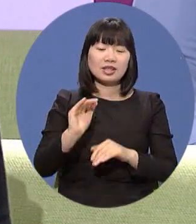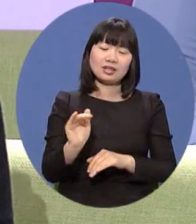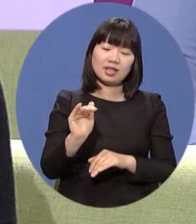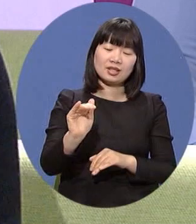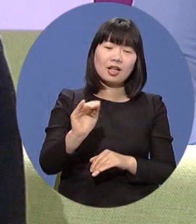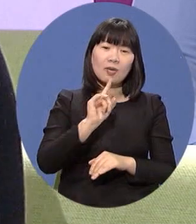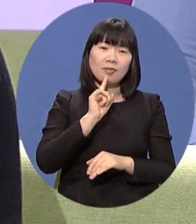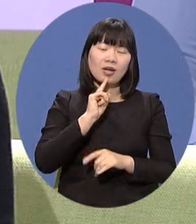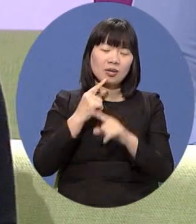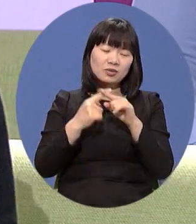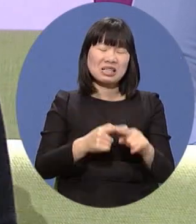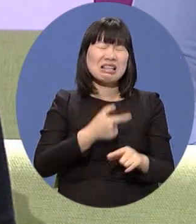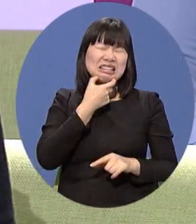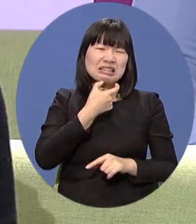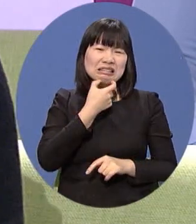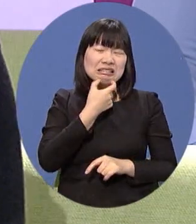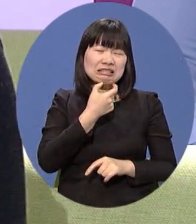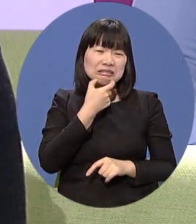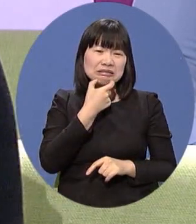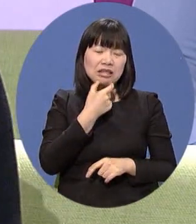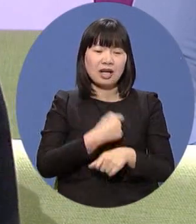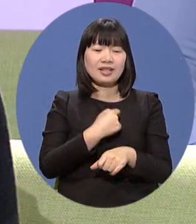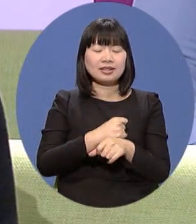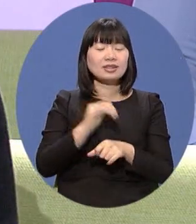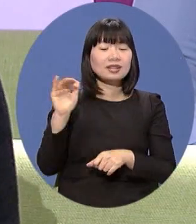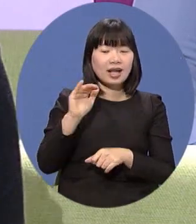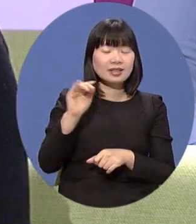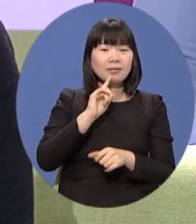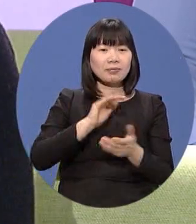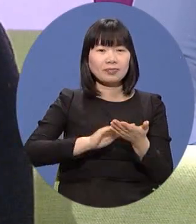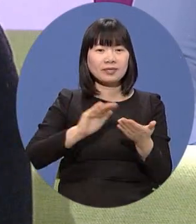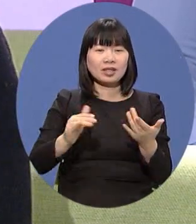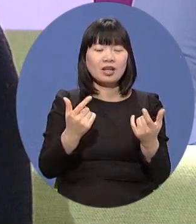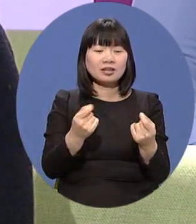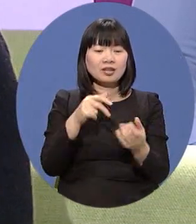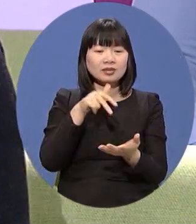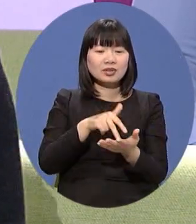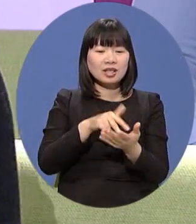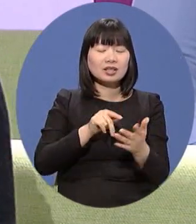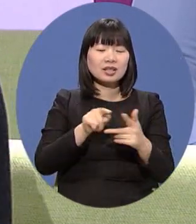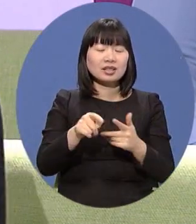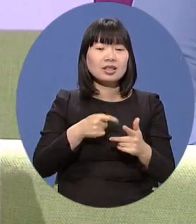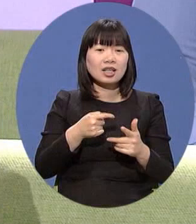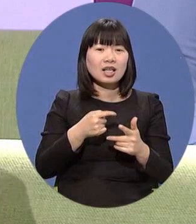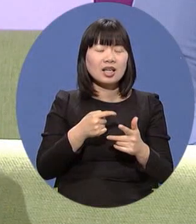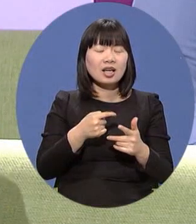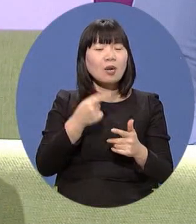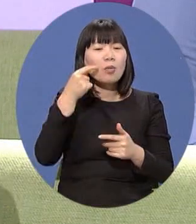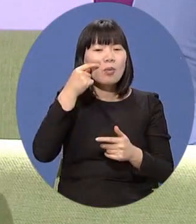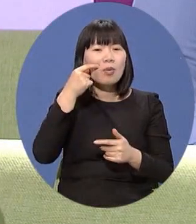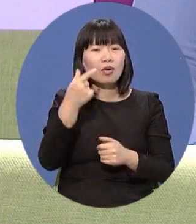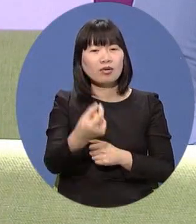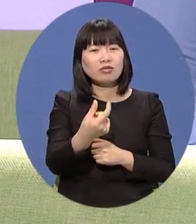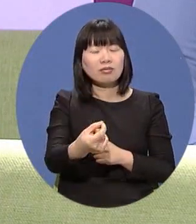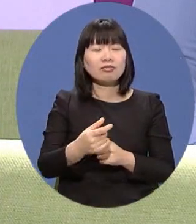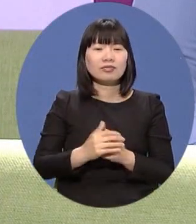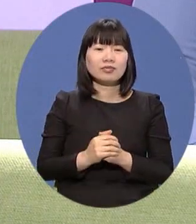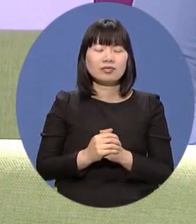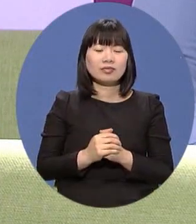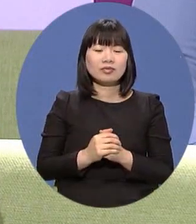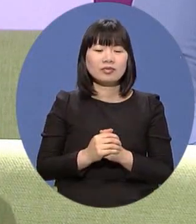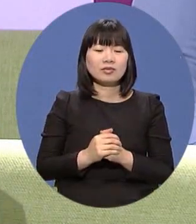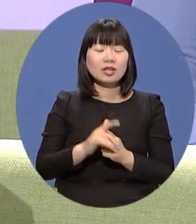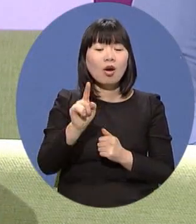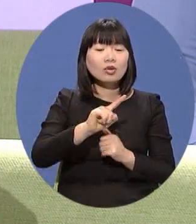할 정도로 무조건 싫어, 싫어 하는 단계예요. 그래서 그런 부분을 좀 이해를 사실은 못하신 부분들이 있어요. 그래서 네.